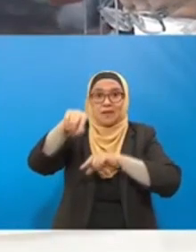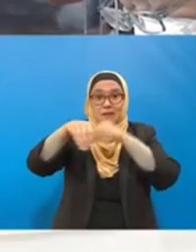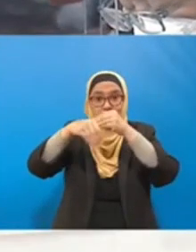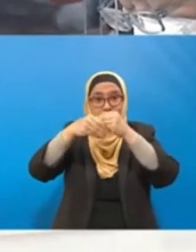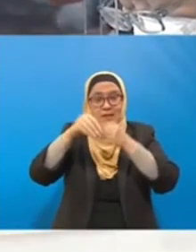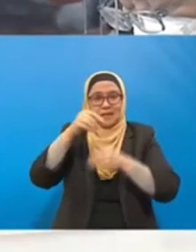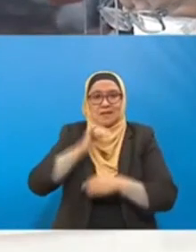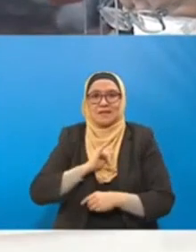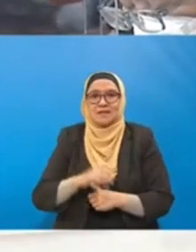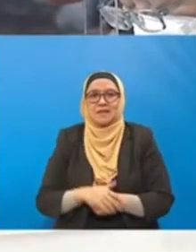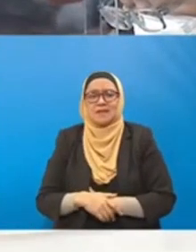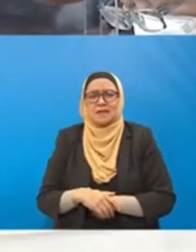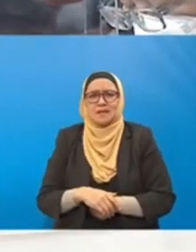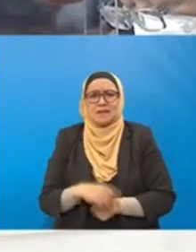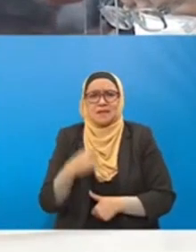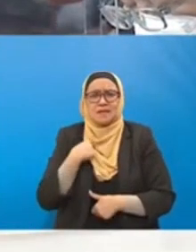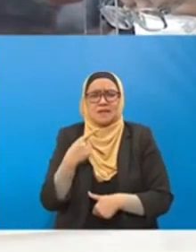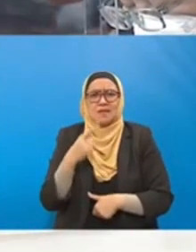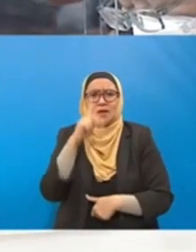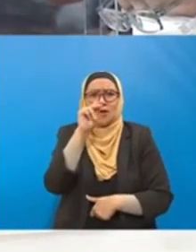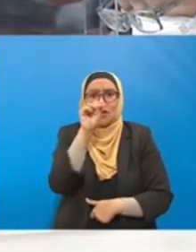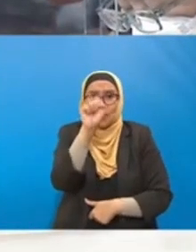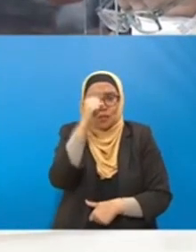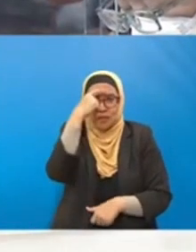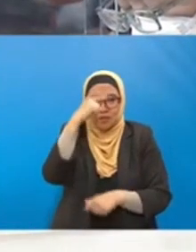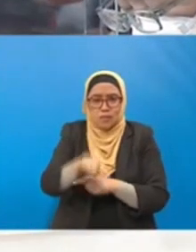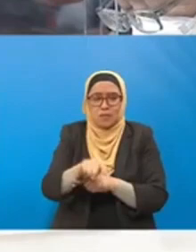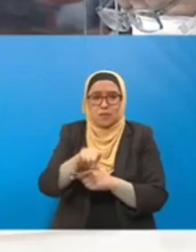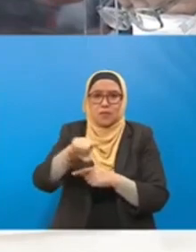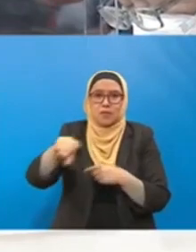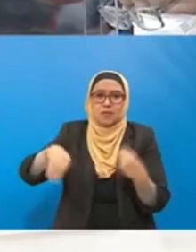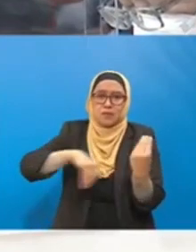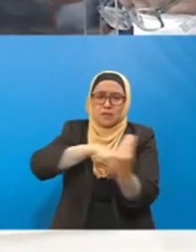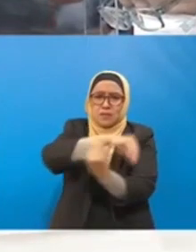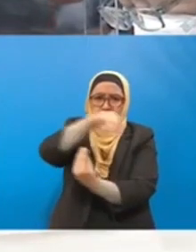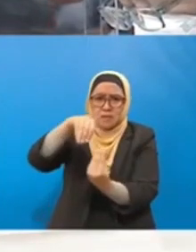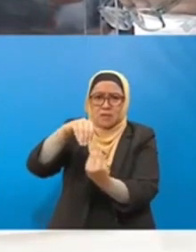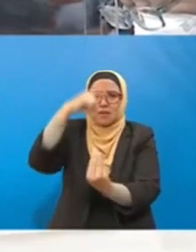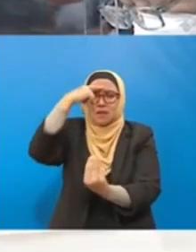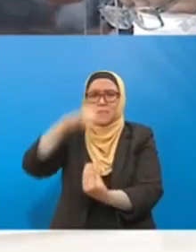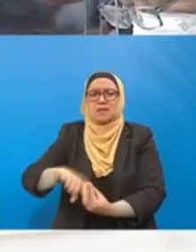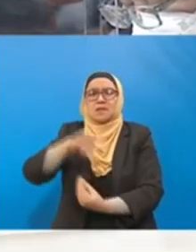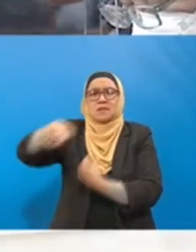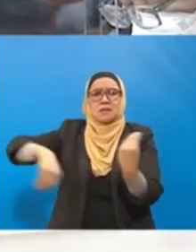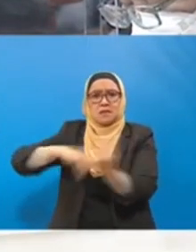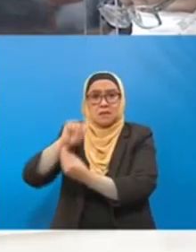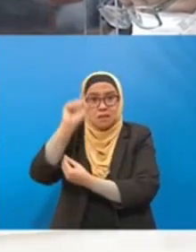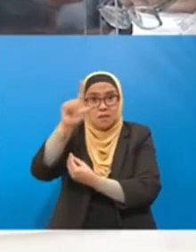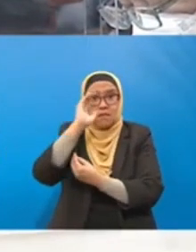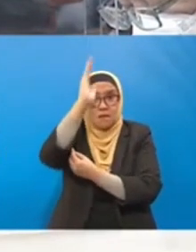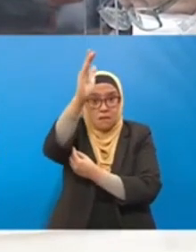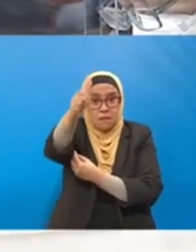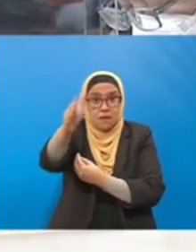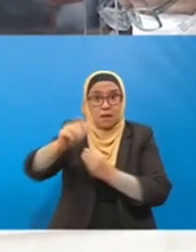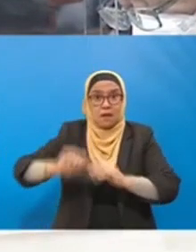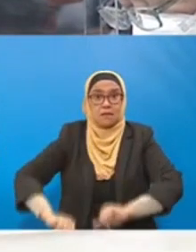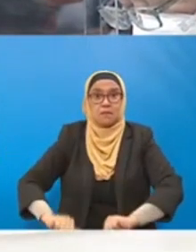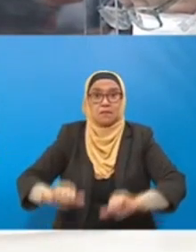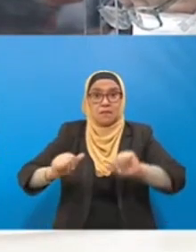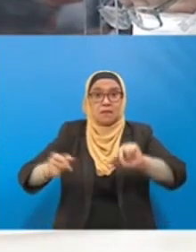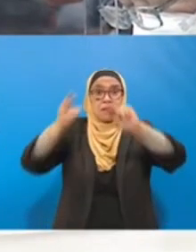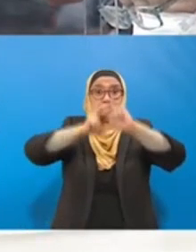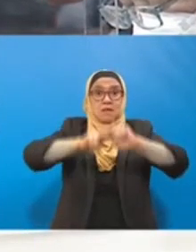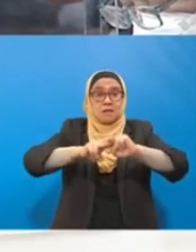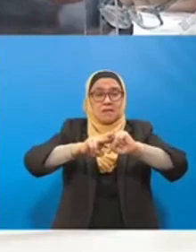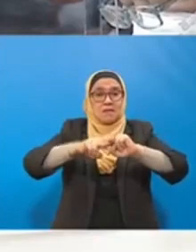kos mengerjakan ibadah umrah dan haji akan meningkat dalam fasa endemik COVID-19? Jika